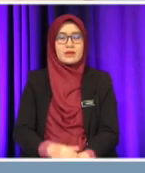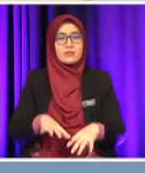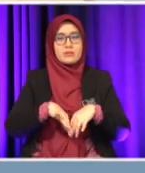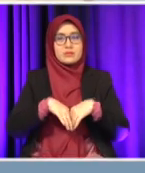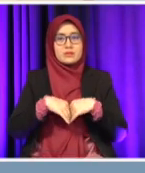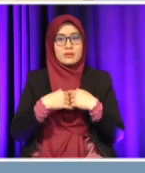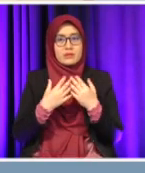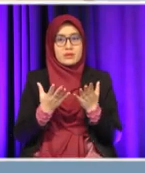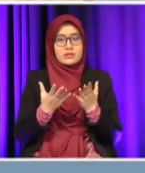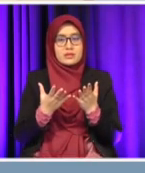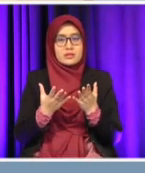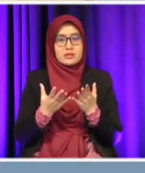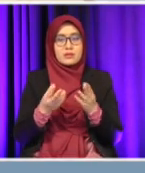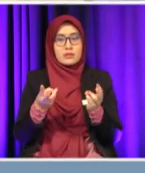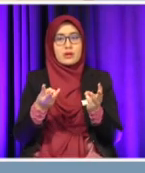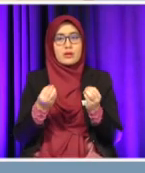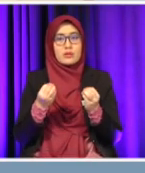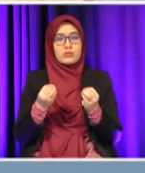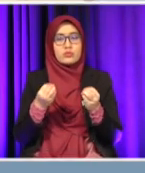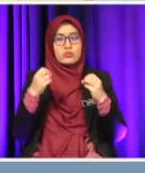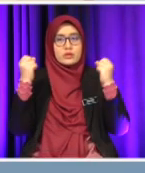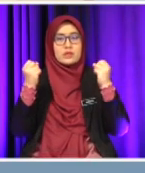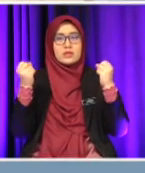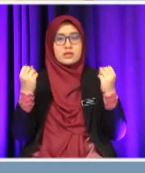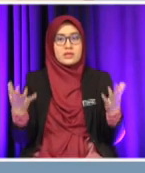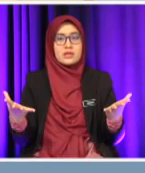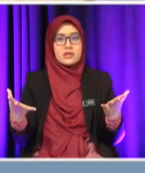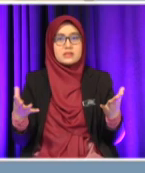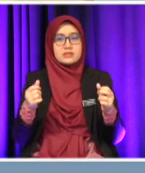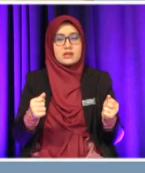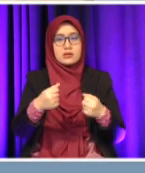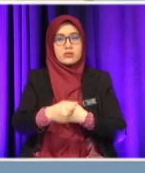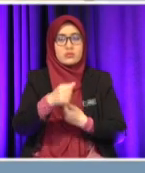tanahnya pasti subscribenya